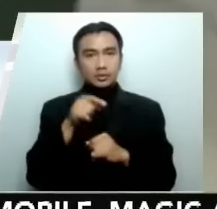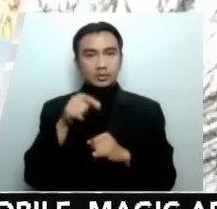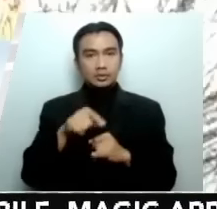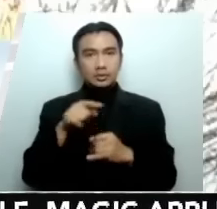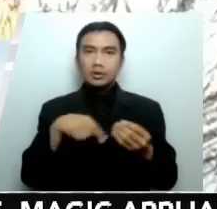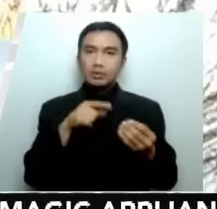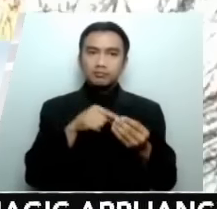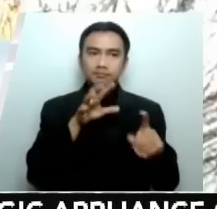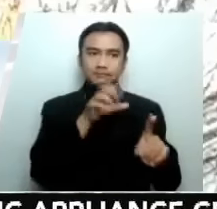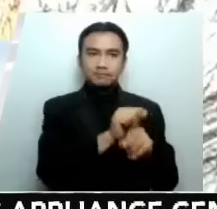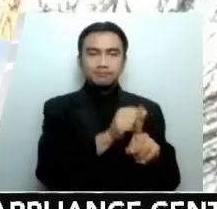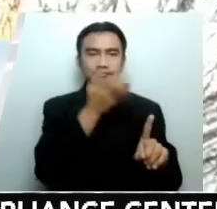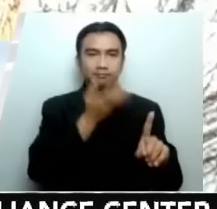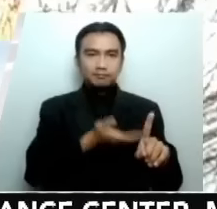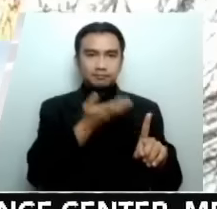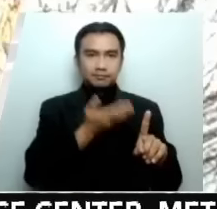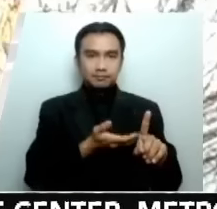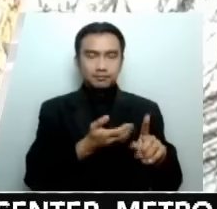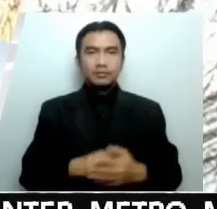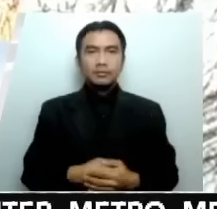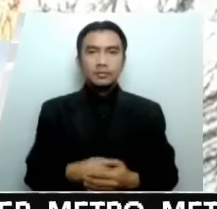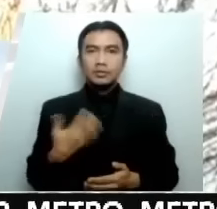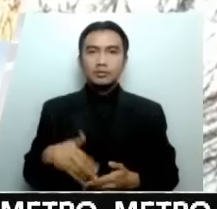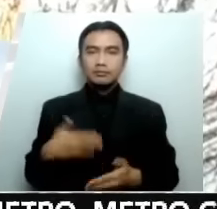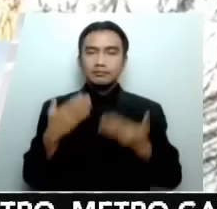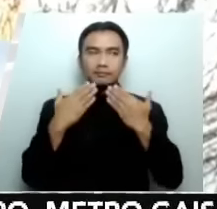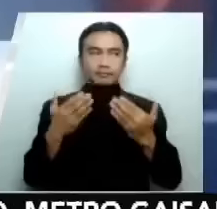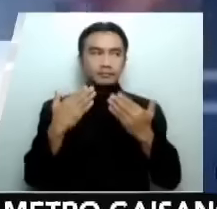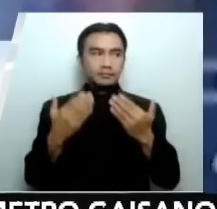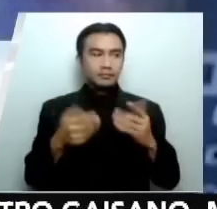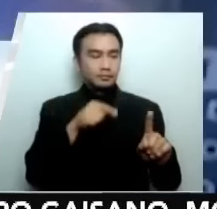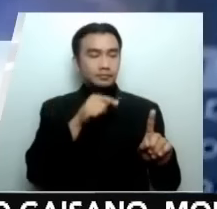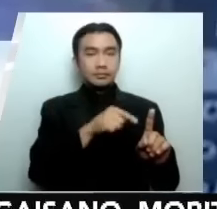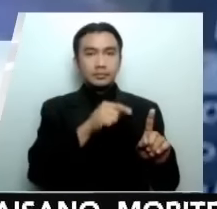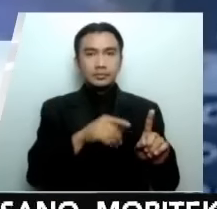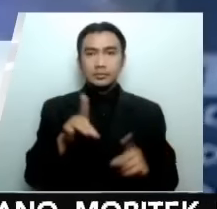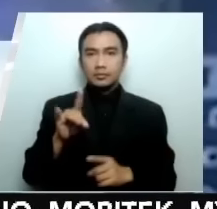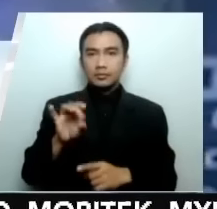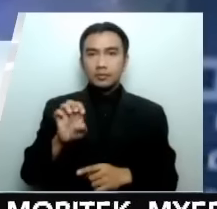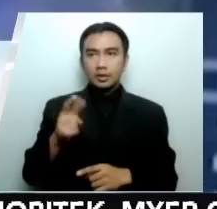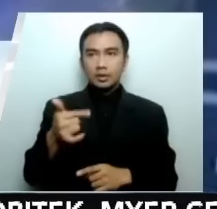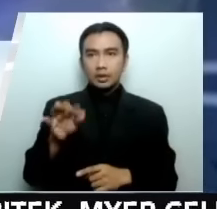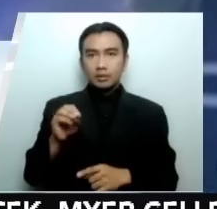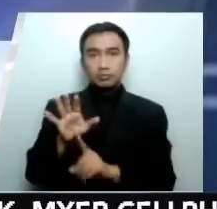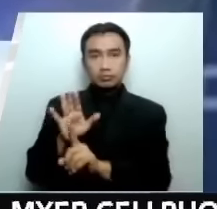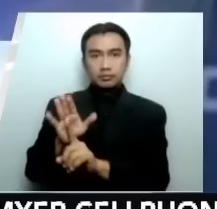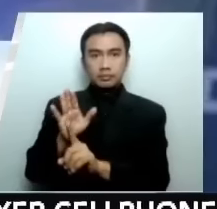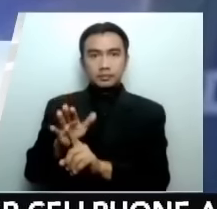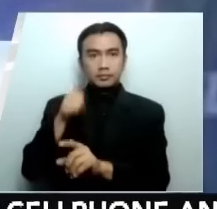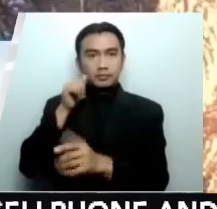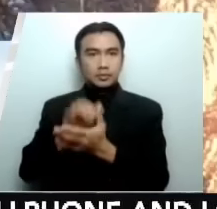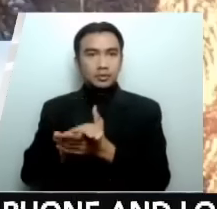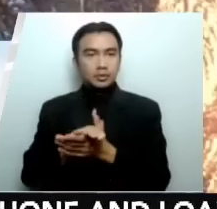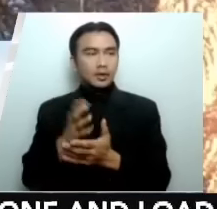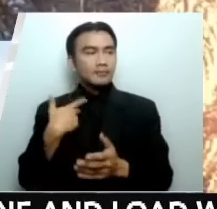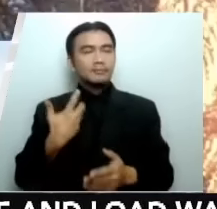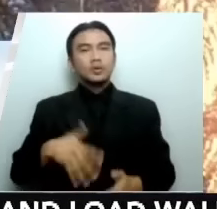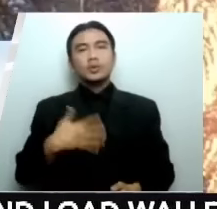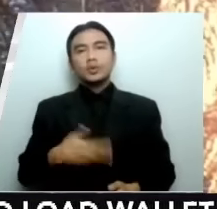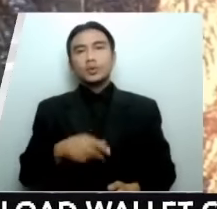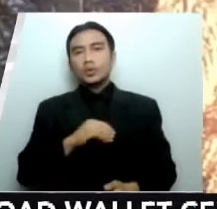Teves. Malaki rin ang pasalamat ni Pamplona Mayor Janice De Gamo sa pagkaka-aresto sa suspect sa pagpatay sa kanyang asawa. It's